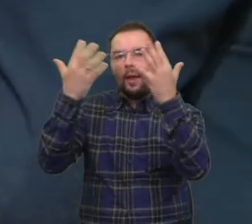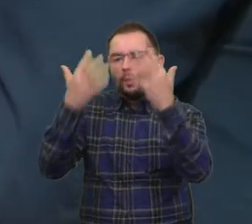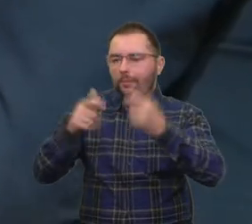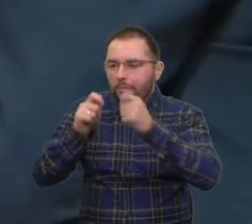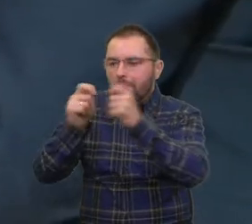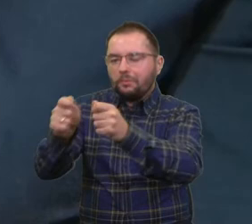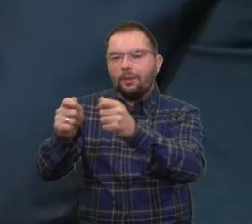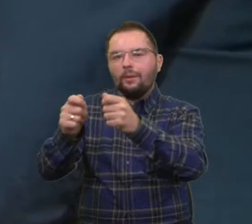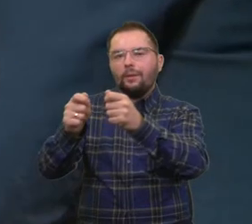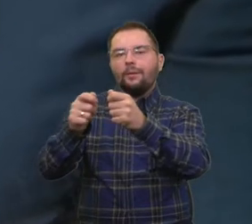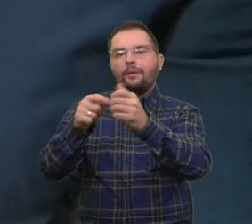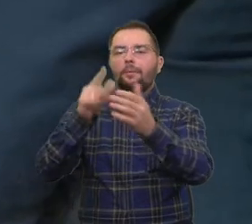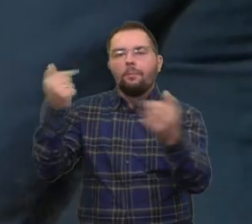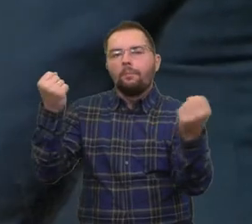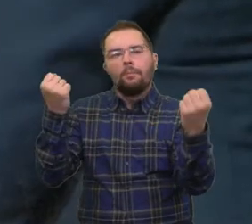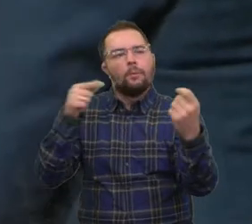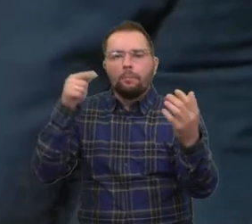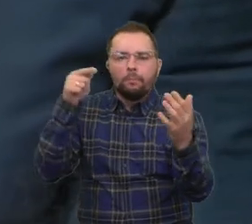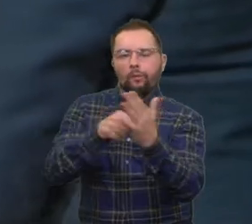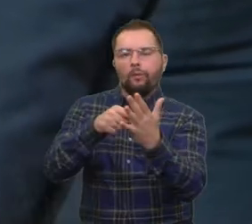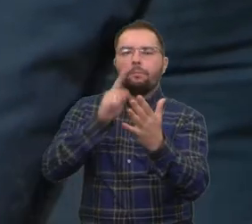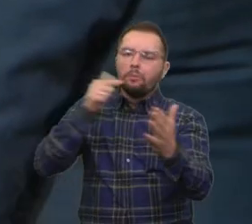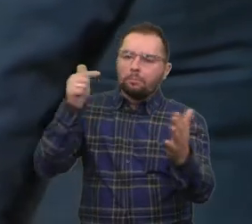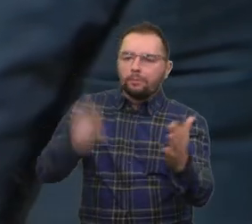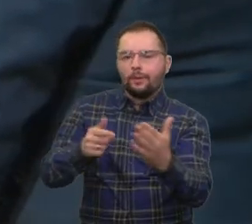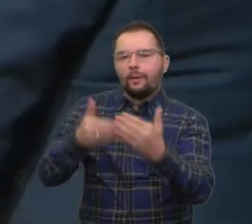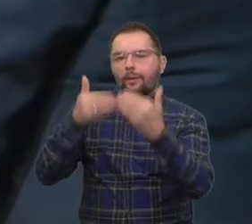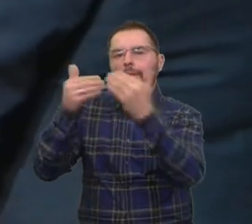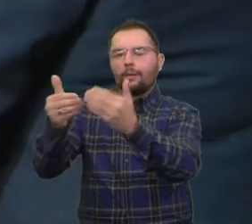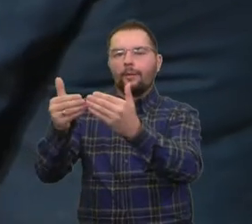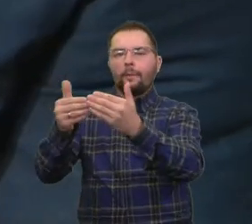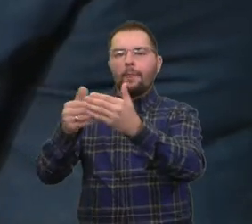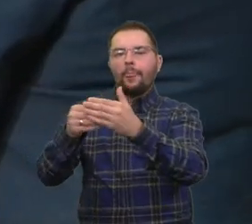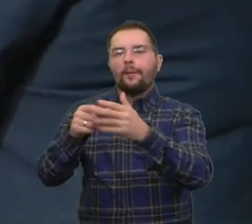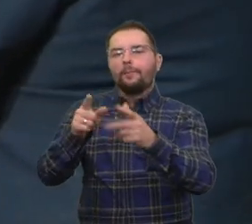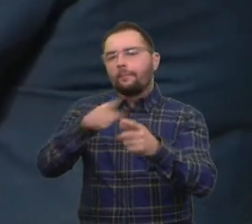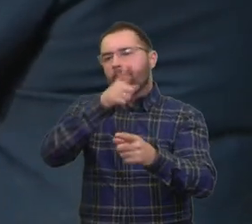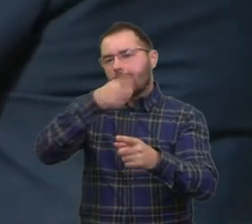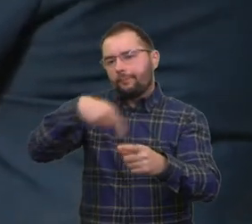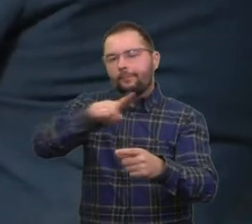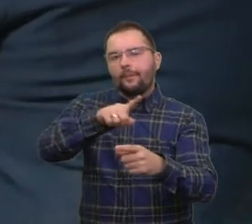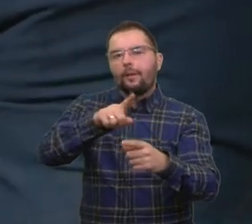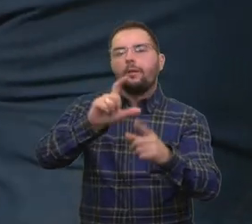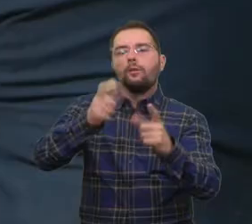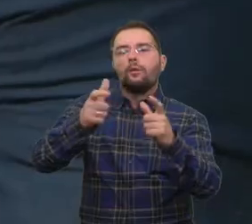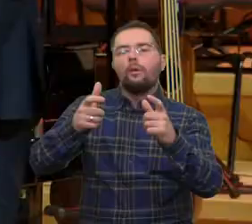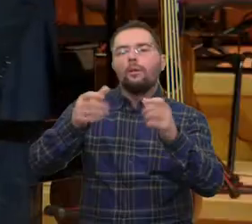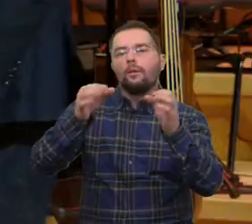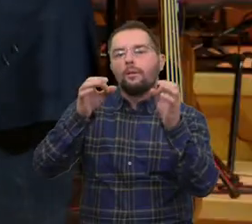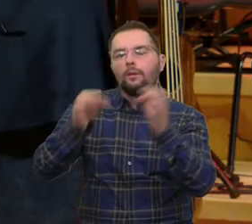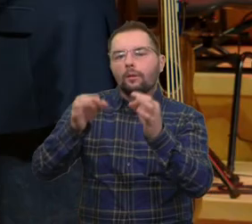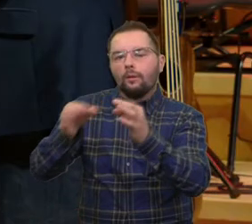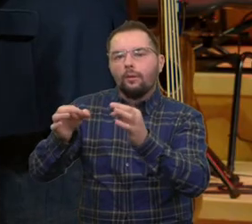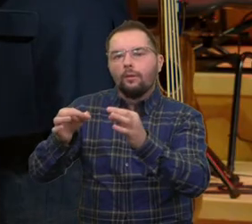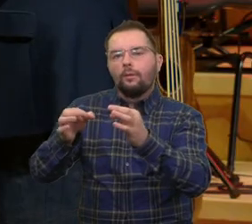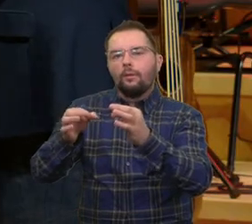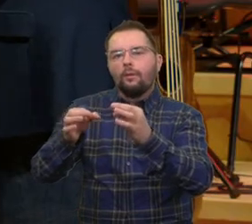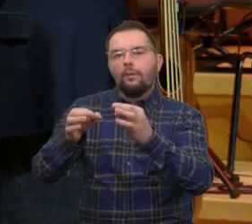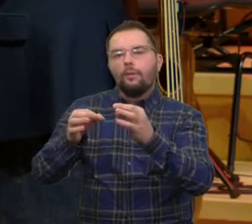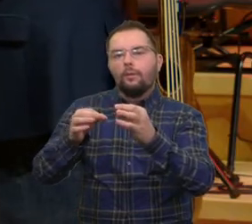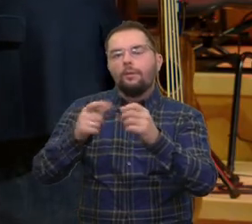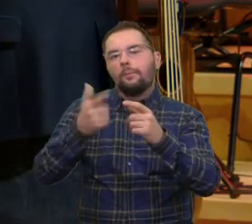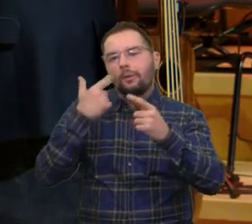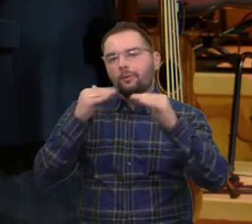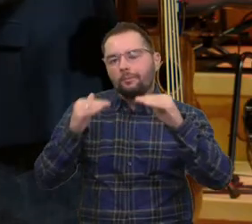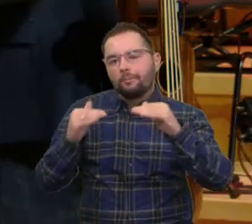które trafić powinna, dlatego, drodzy państwo, mam nadzieję, że i dla was to, co dzieje się dzisiaj w Nosprze, jest po prostu